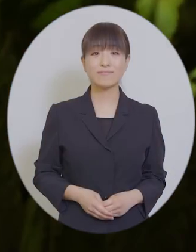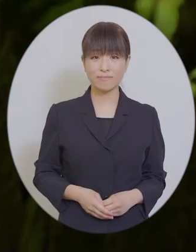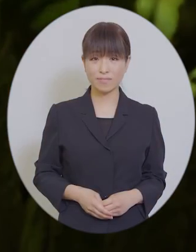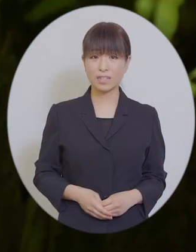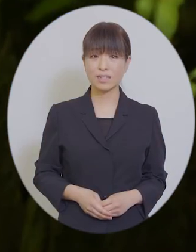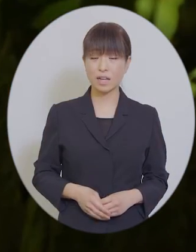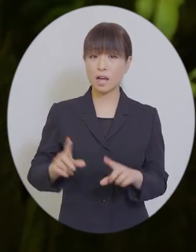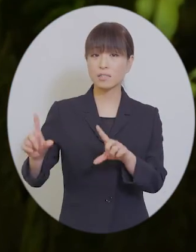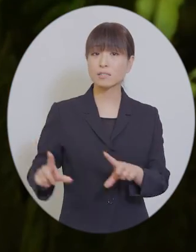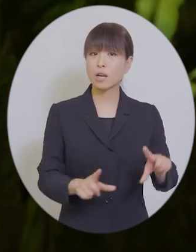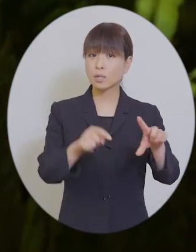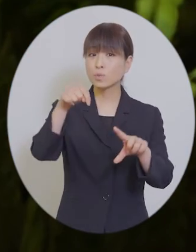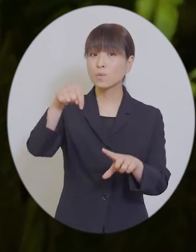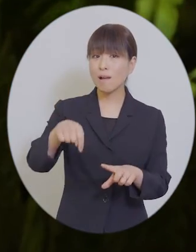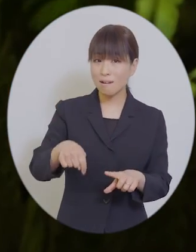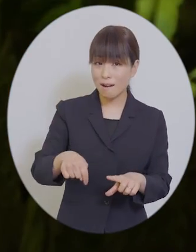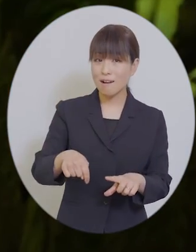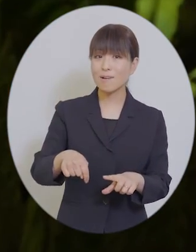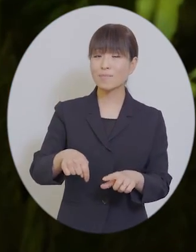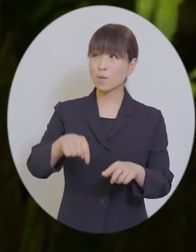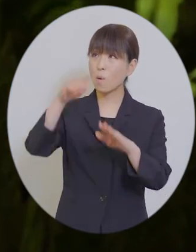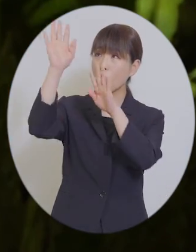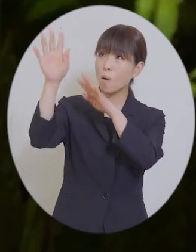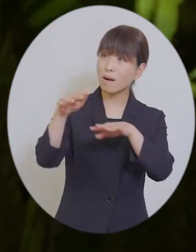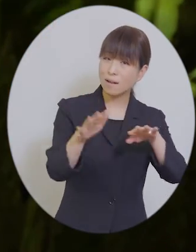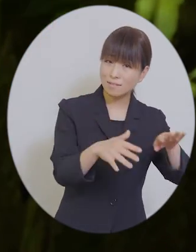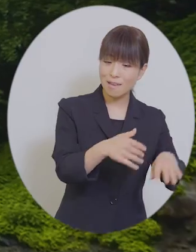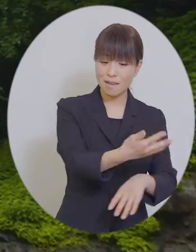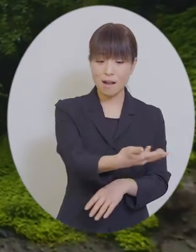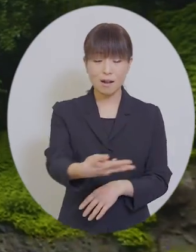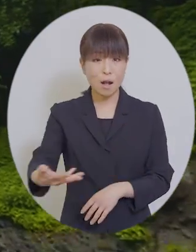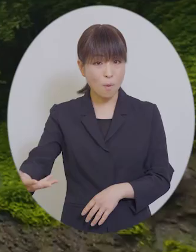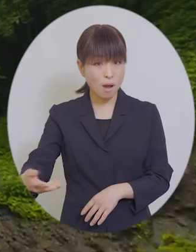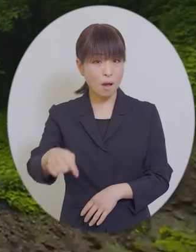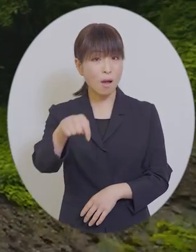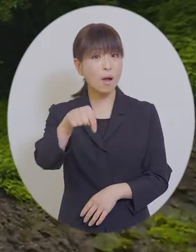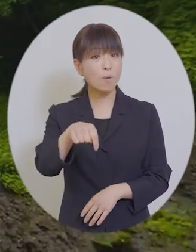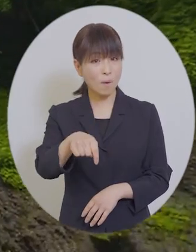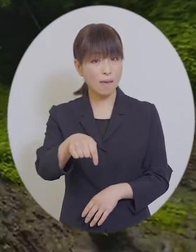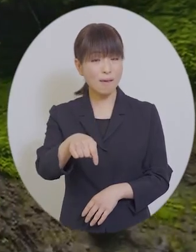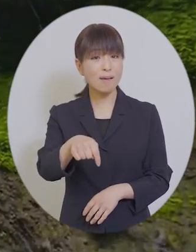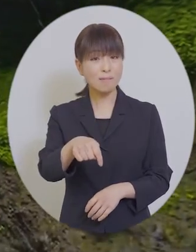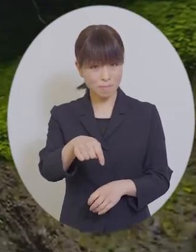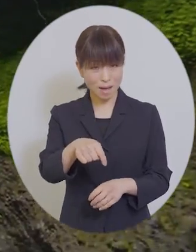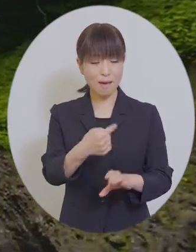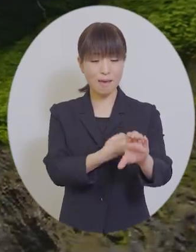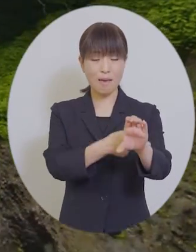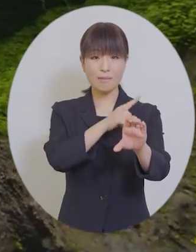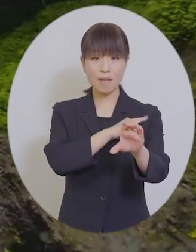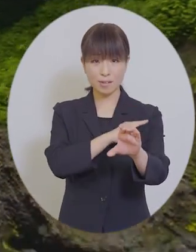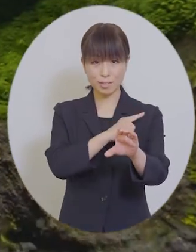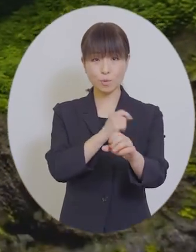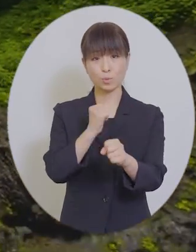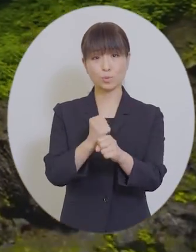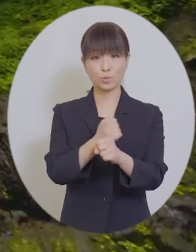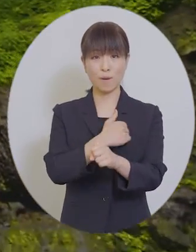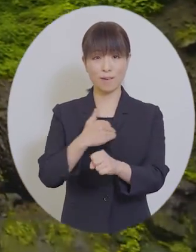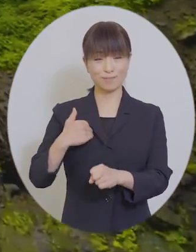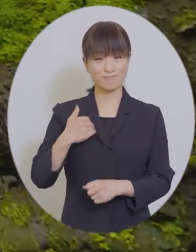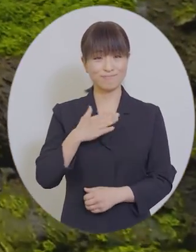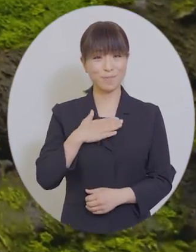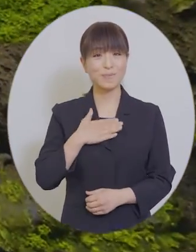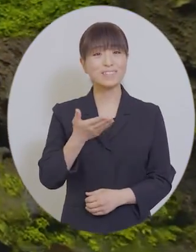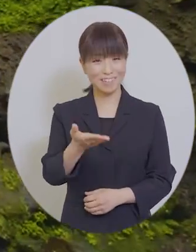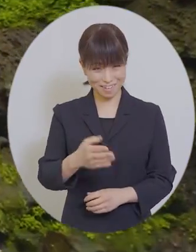普段私たちが気にしていない風や川の水、それらがエネルギーを生み出すことをご存知です